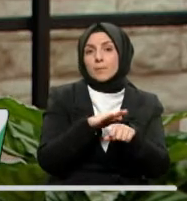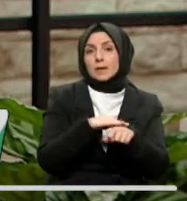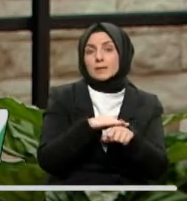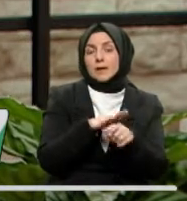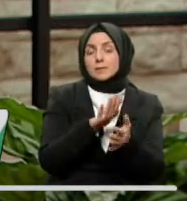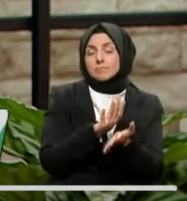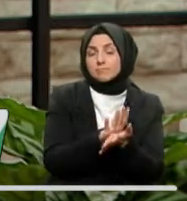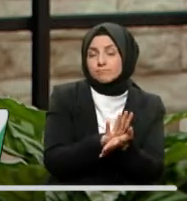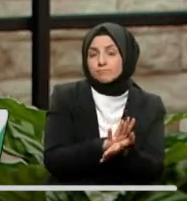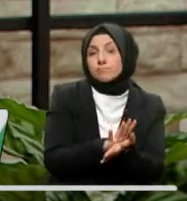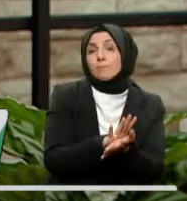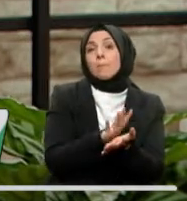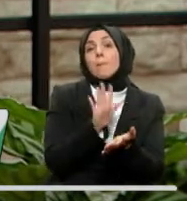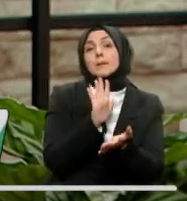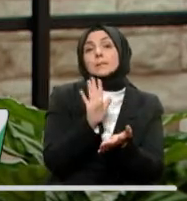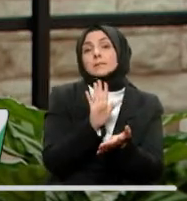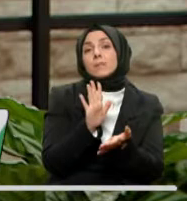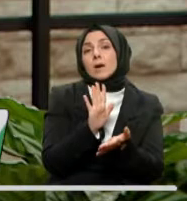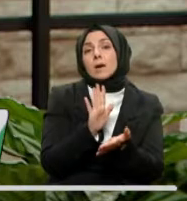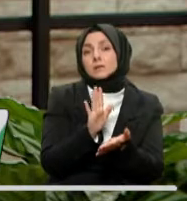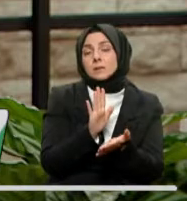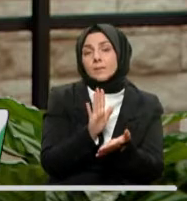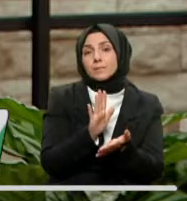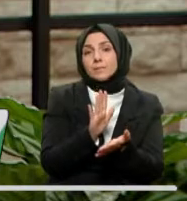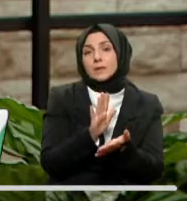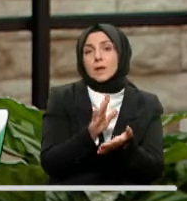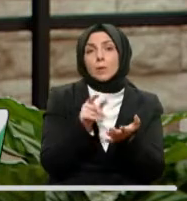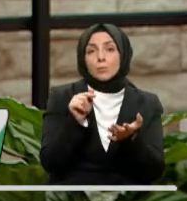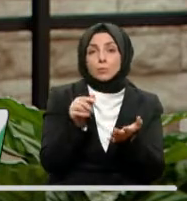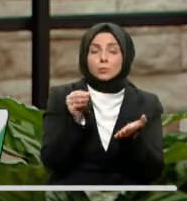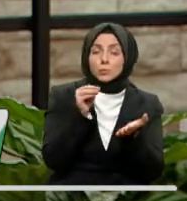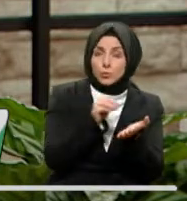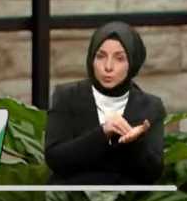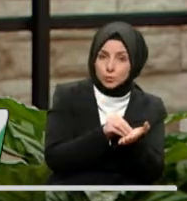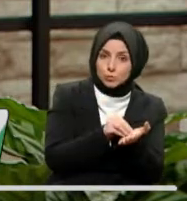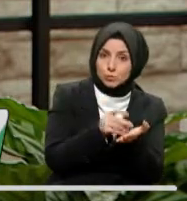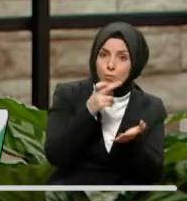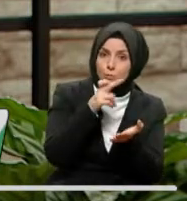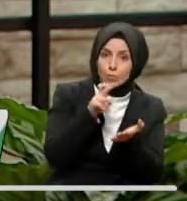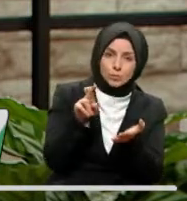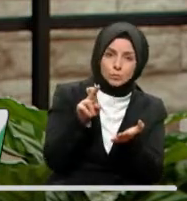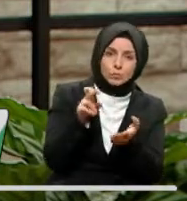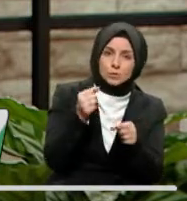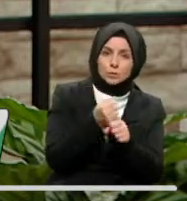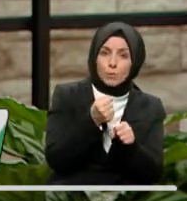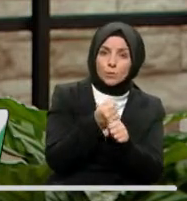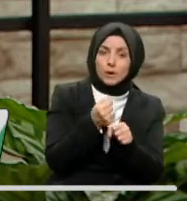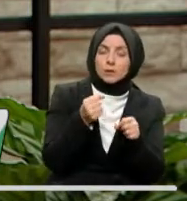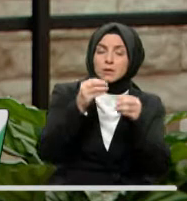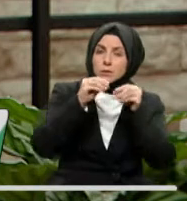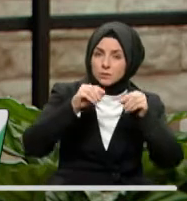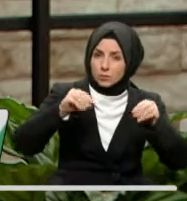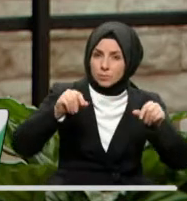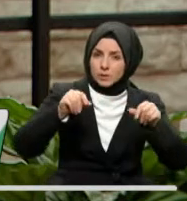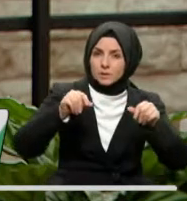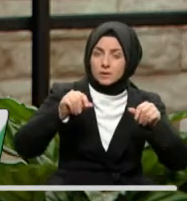olmasın diye bastırıyoruz ama Orkide kesinlikle başlayacağız yerleştiriyoruz boşluklarda çam kabuğuyla toprakla dolduruyoruz sonra